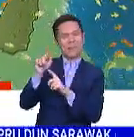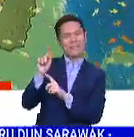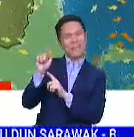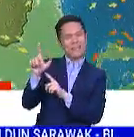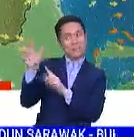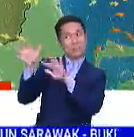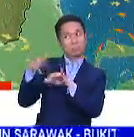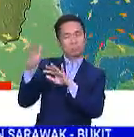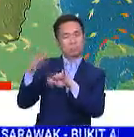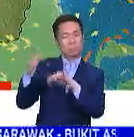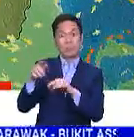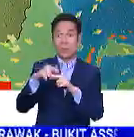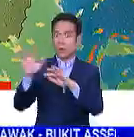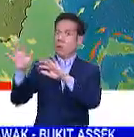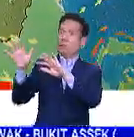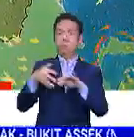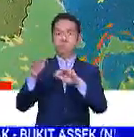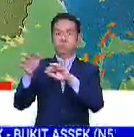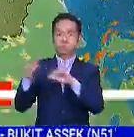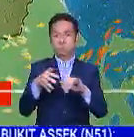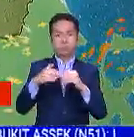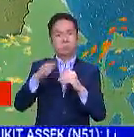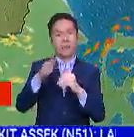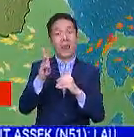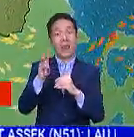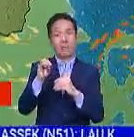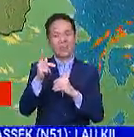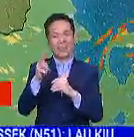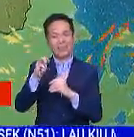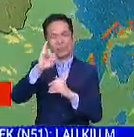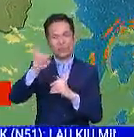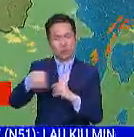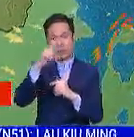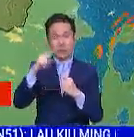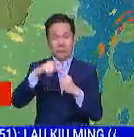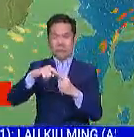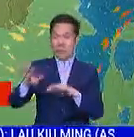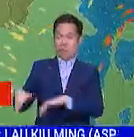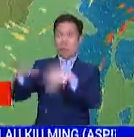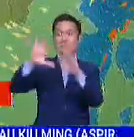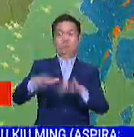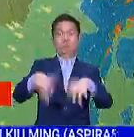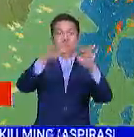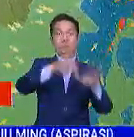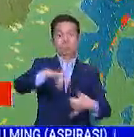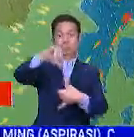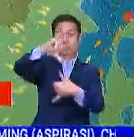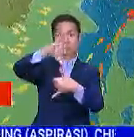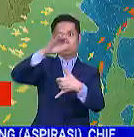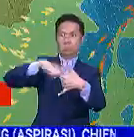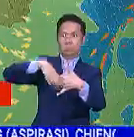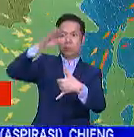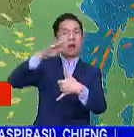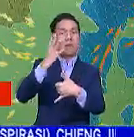laut dengan kelajuan kencang boleh melebihi 60 km/j dan juga ketinggian ombak masih lagi boleh melebihi